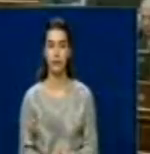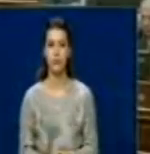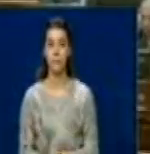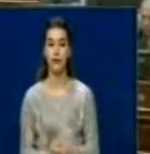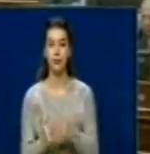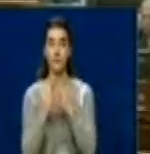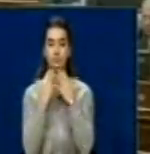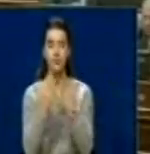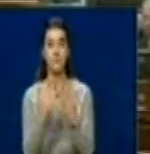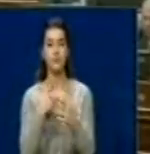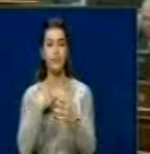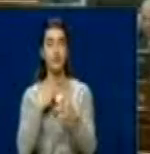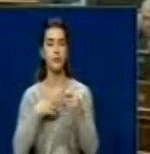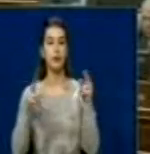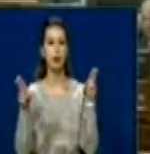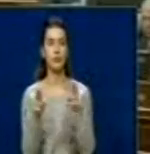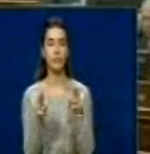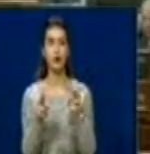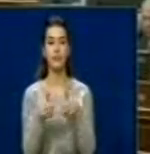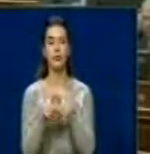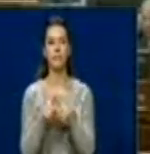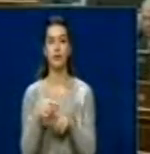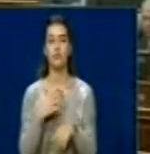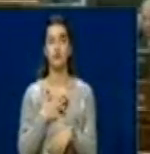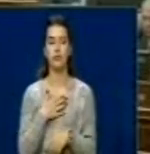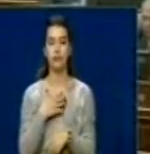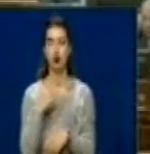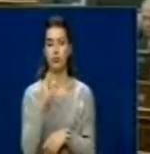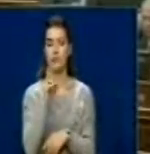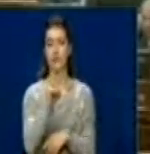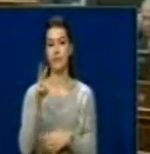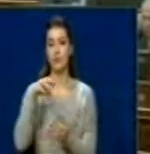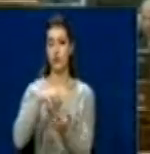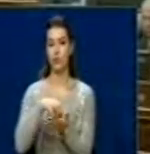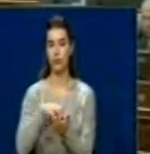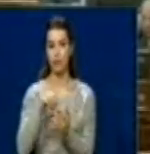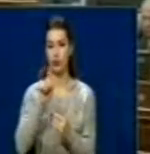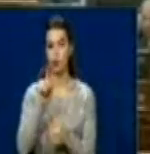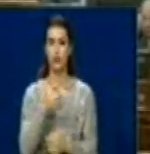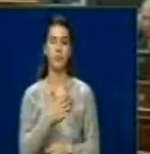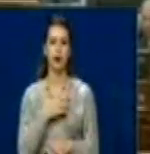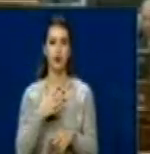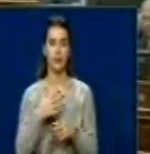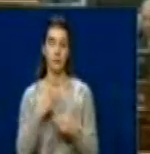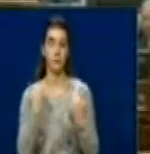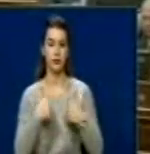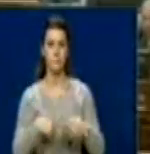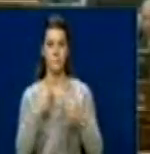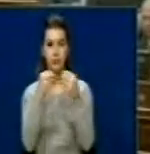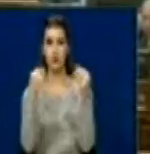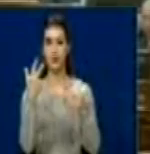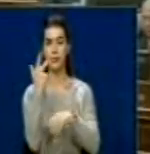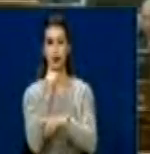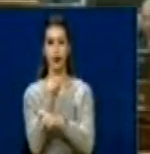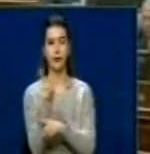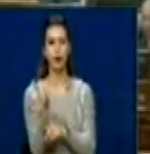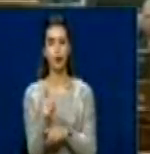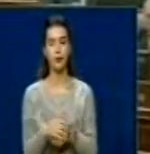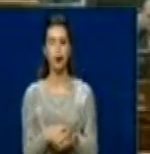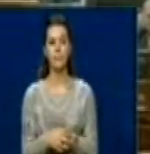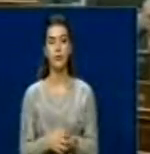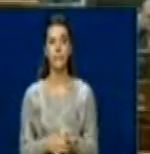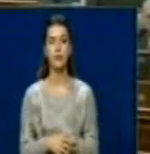Ndër kryetarën e kam shumë shkurt në emrin si deputet, pra jo si në emrin të grupit. Vetëm desha